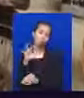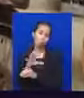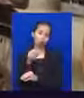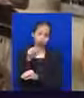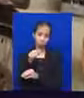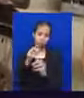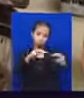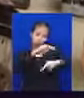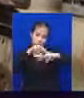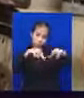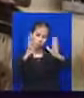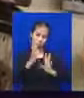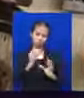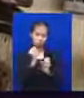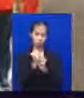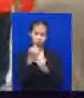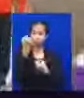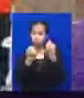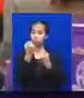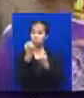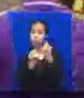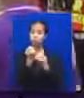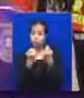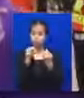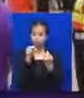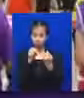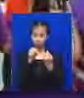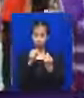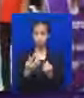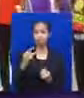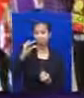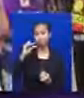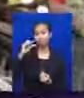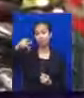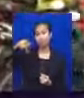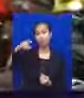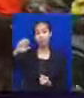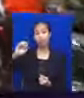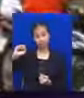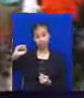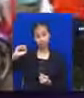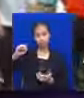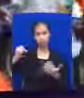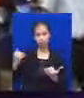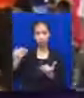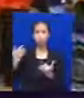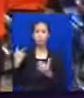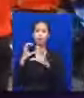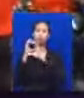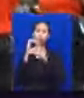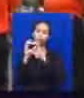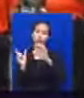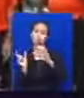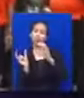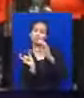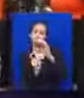ำกับดูแลพฤติกรรมการขับรถของพนักงานขับรถผ่านระบบ GPS แบบเรียลไทม์ซึ่งปัจจุบันได้ติดตั้งในรถโดยสารส